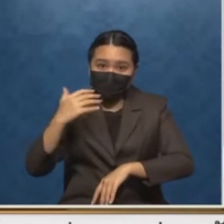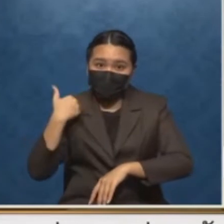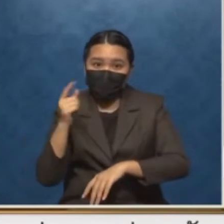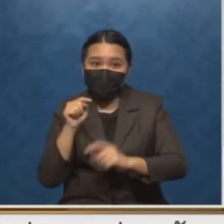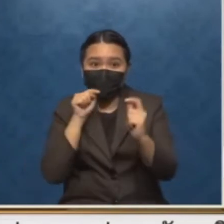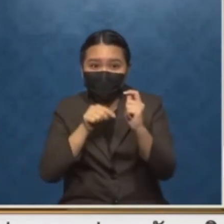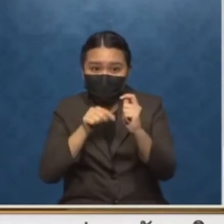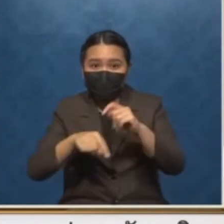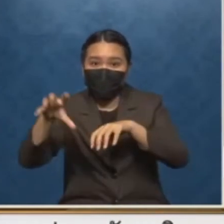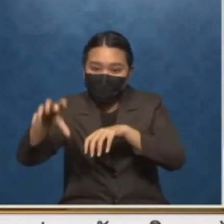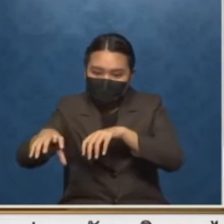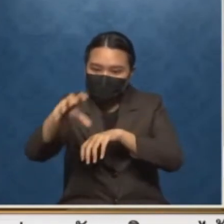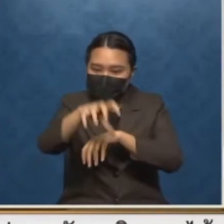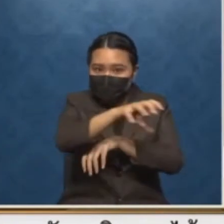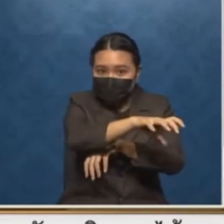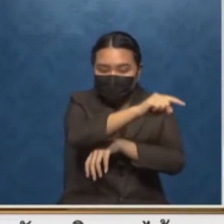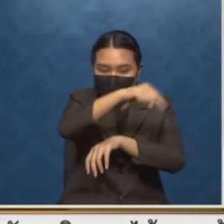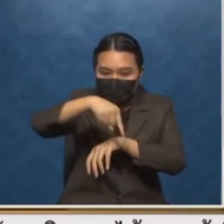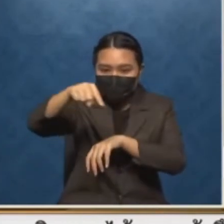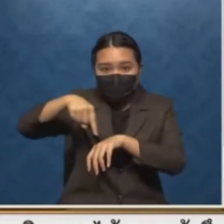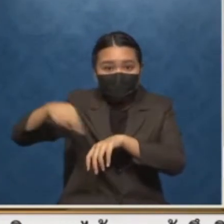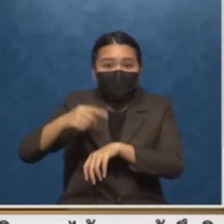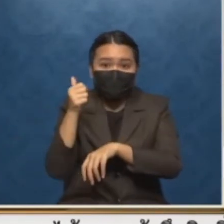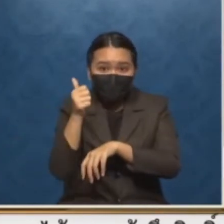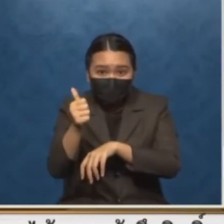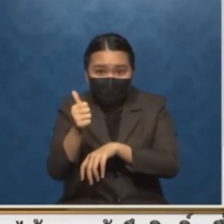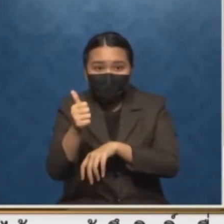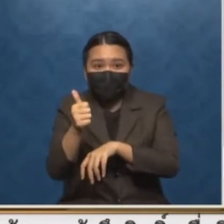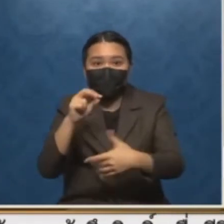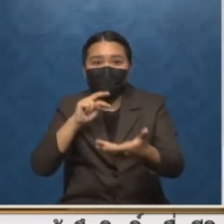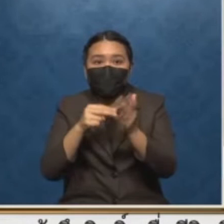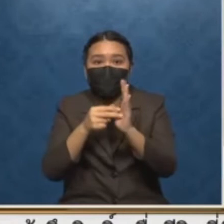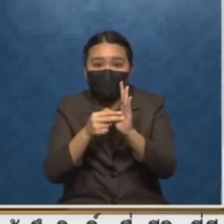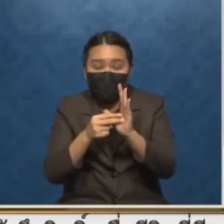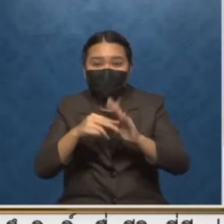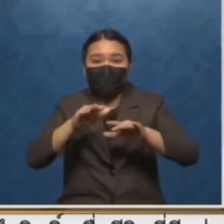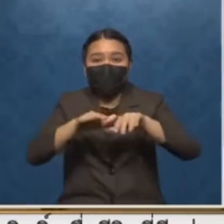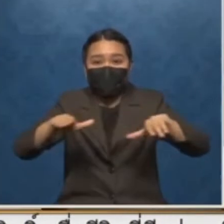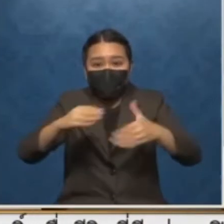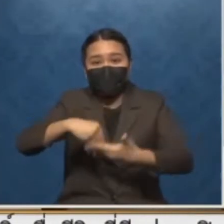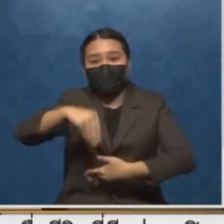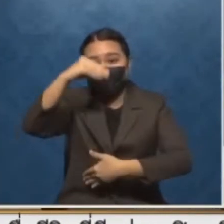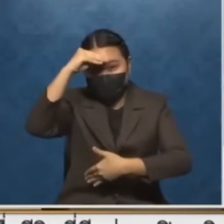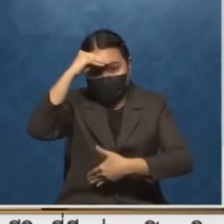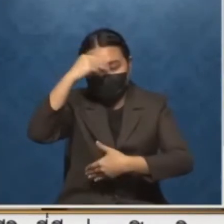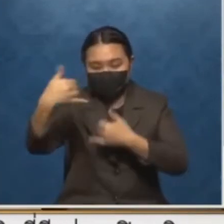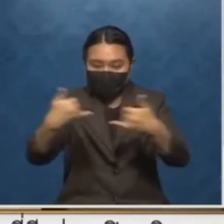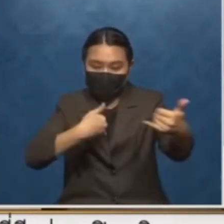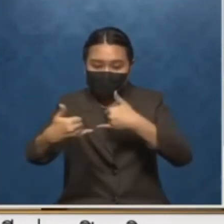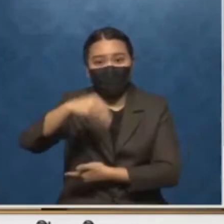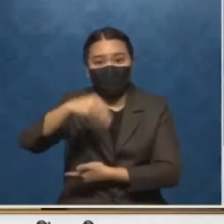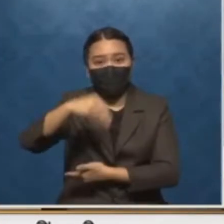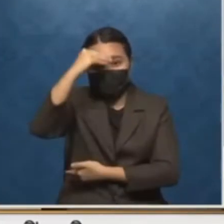ณได้ปะปะจัดคอพนมด้วยนี่คือพื้นที่ที่จะรองรับนักเรียนนักศึกษาผมจึงกราบเรียนท่านประธาน